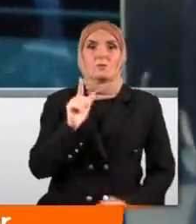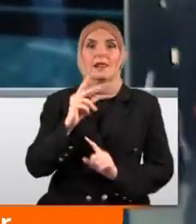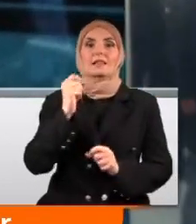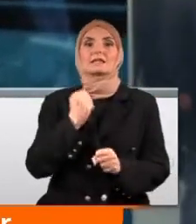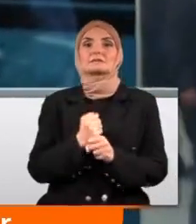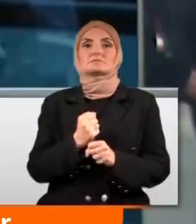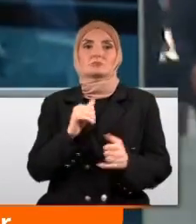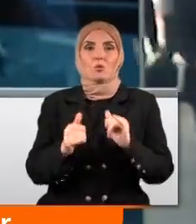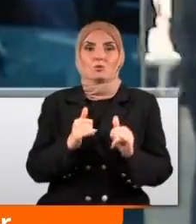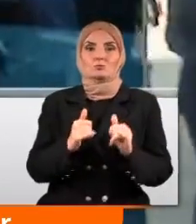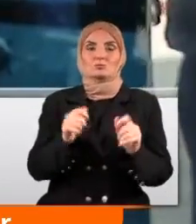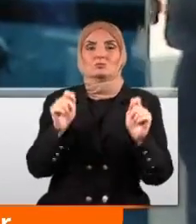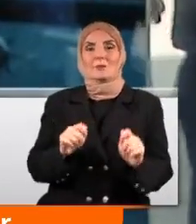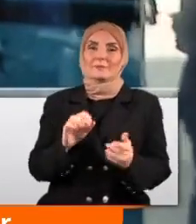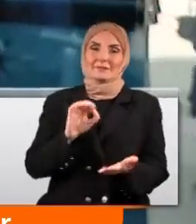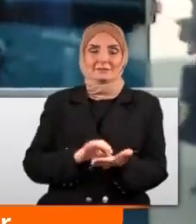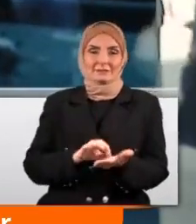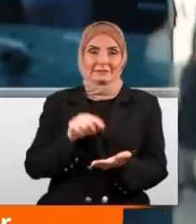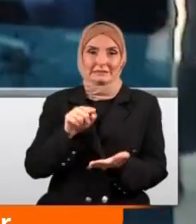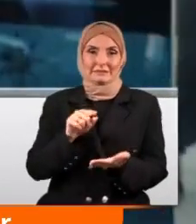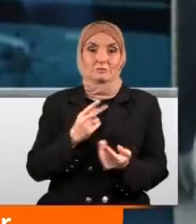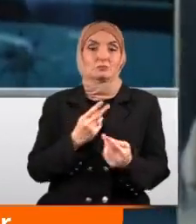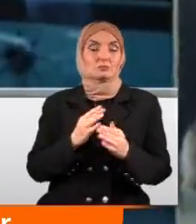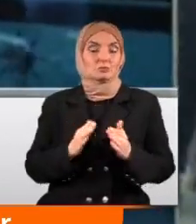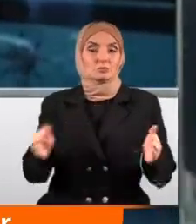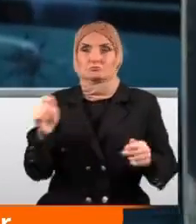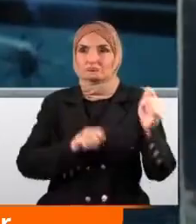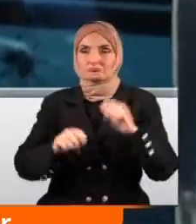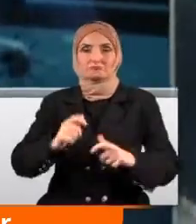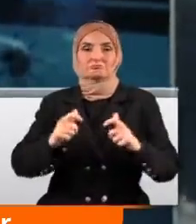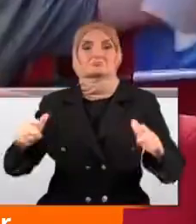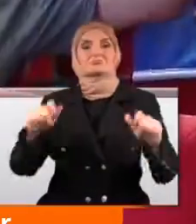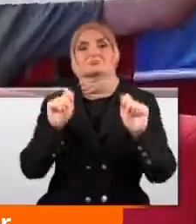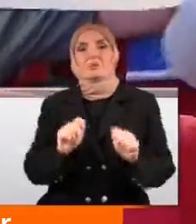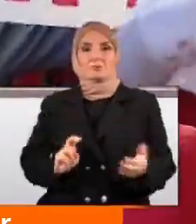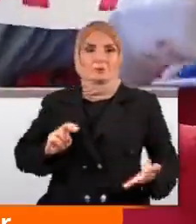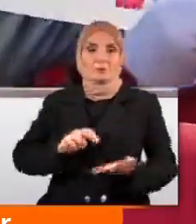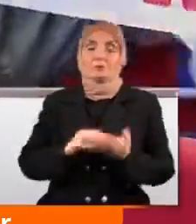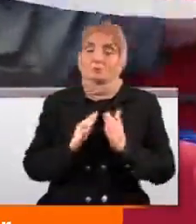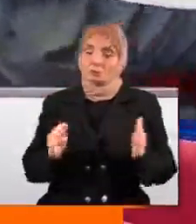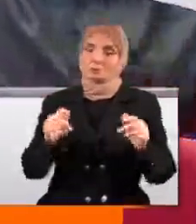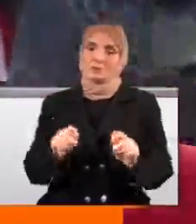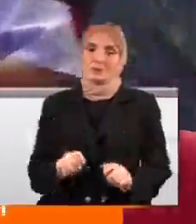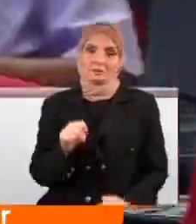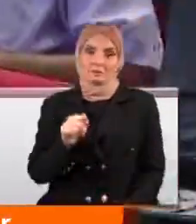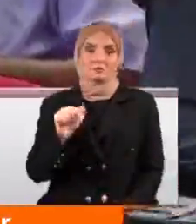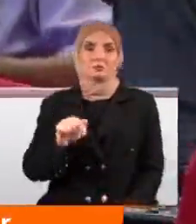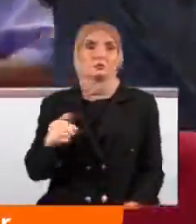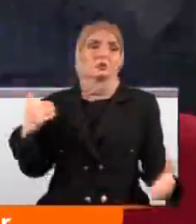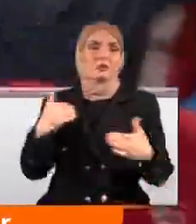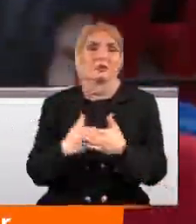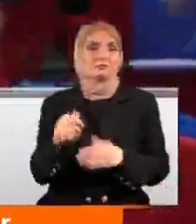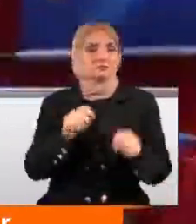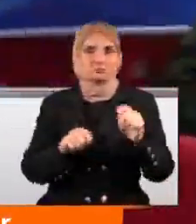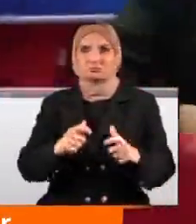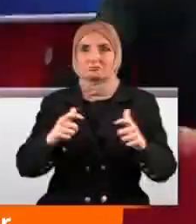büyük bir yatırıma imza attı ve büyük bir şahlanışa imza attı. Bugüne kadar yapılan icraatlar yıl yıl